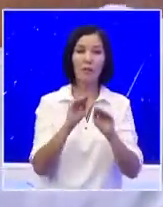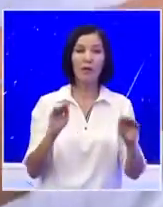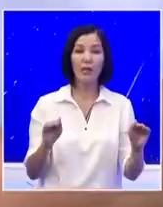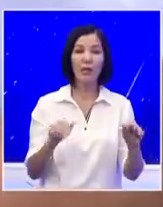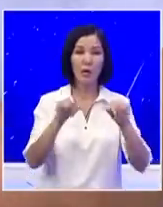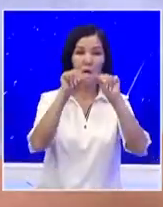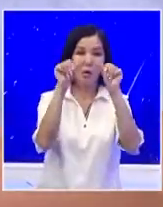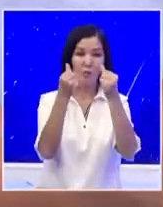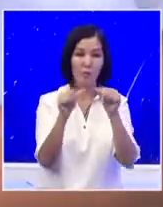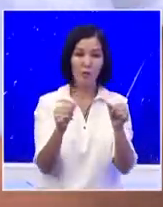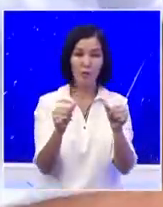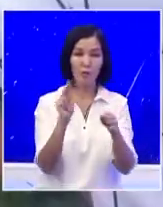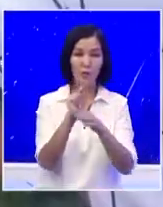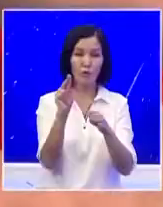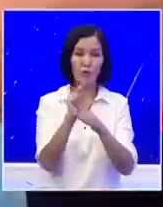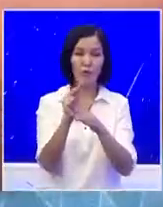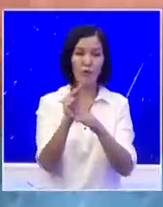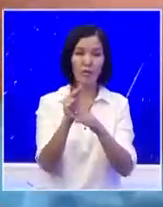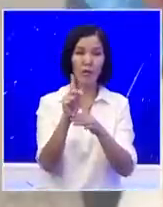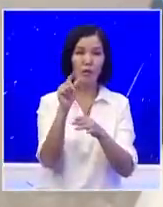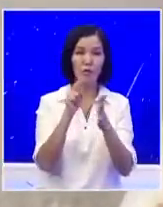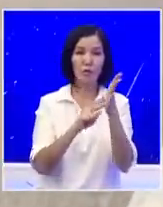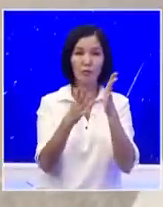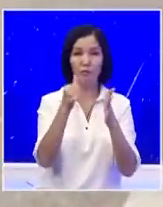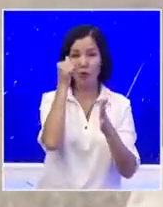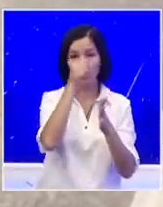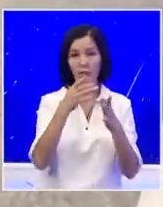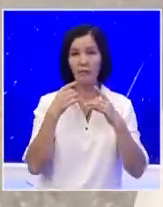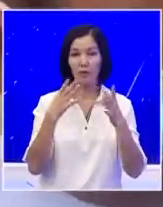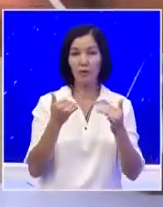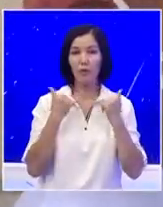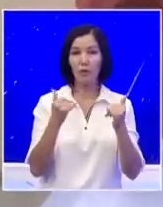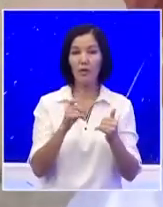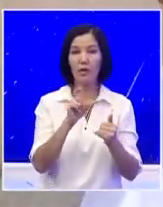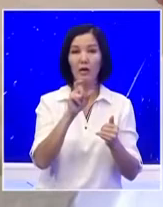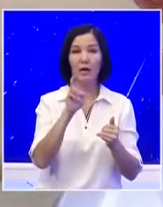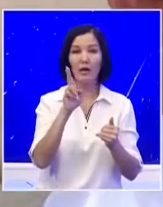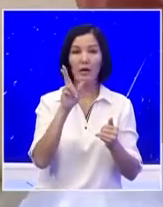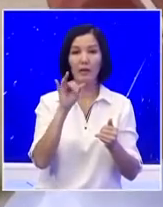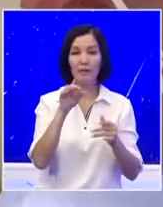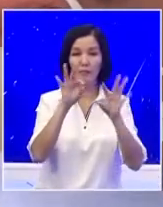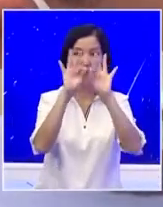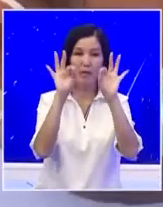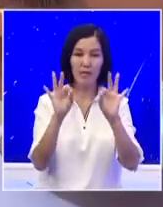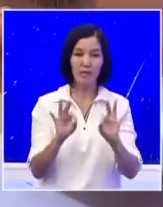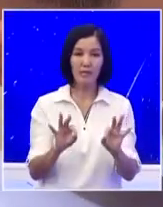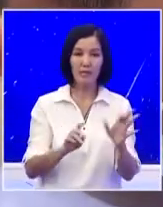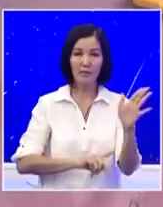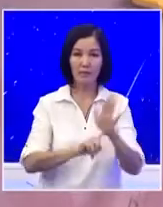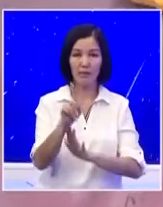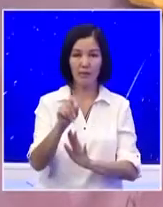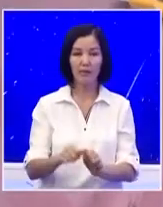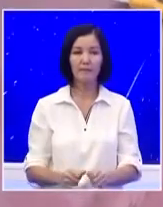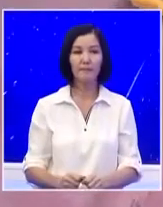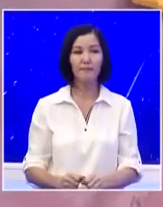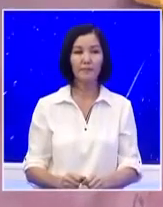мүсін жасаудың қыр-сырын айтты. Абайдың 175 жылдық мерейтойына орай хәкім бейнесі бейнеленген мүсін жасап бастады.